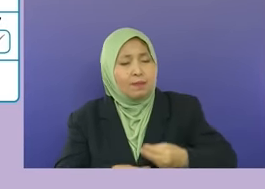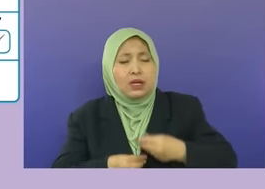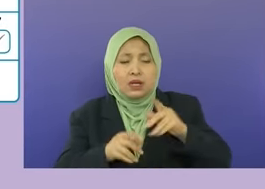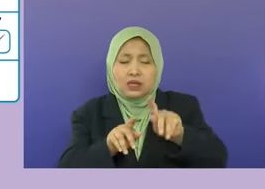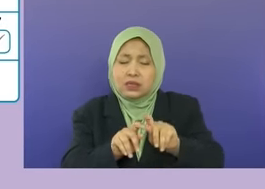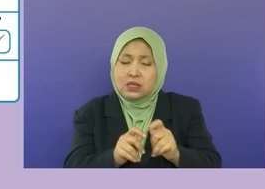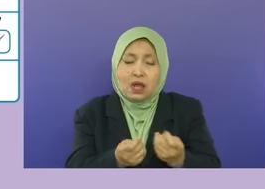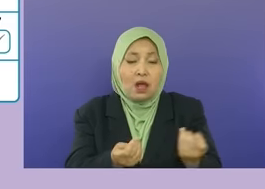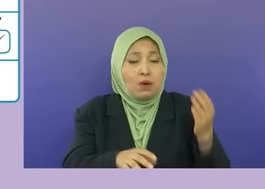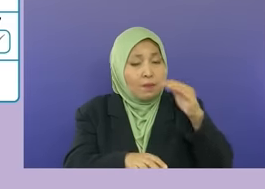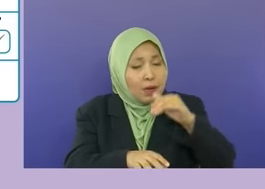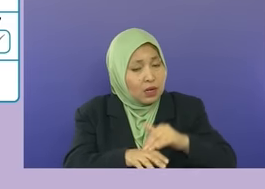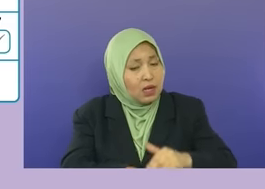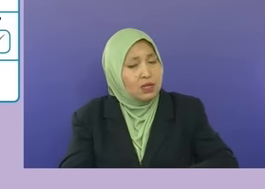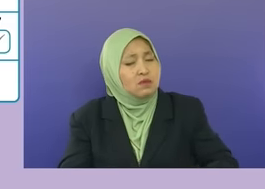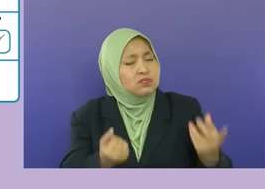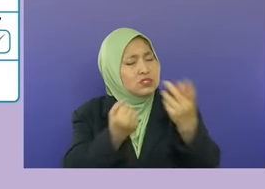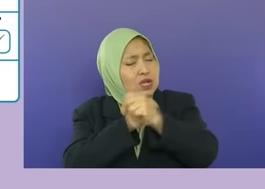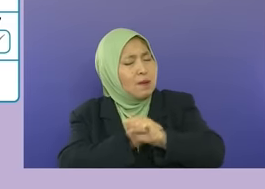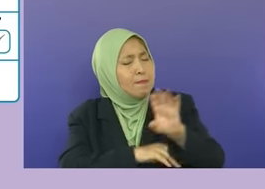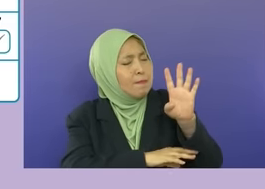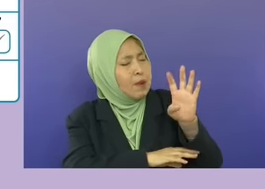Aulia 123